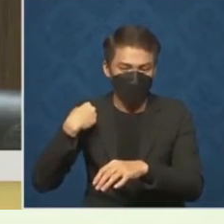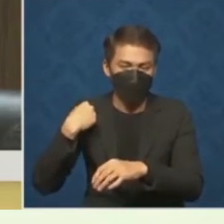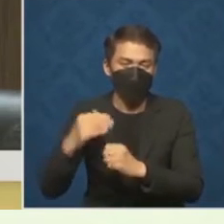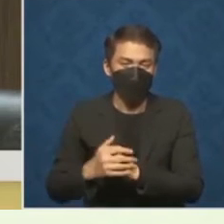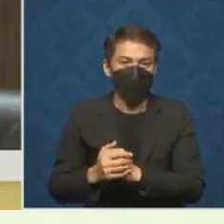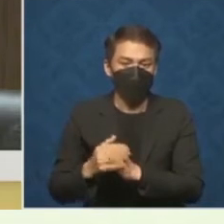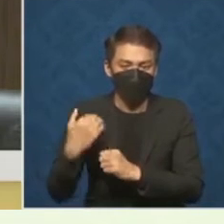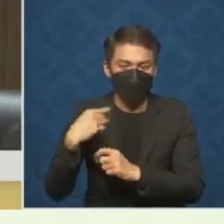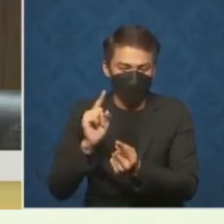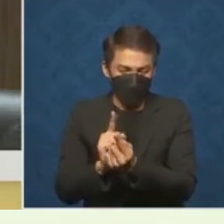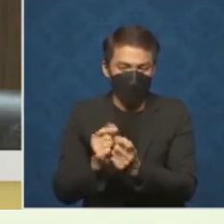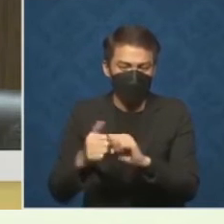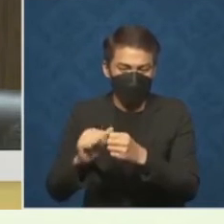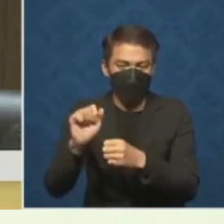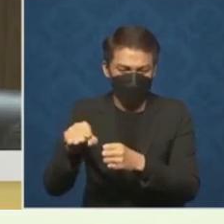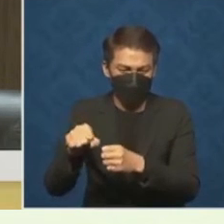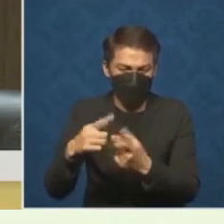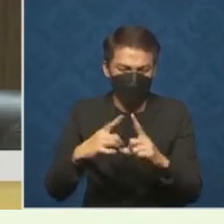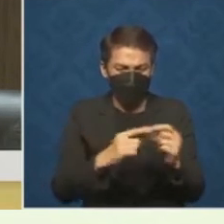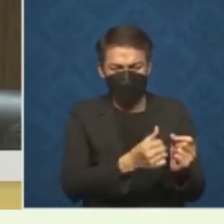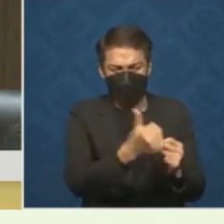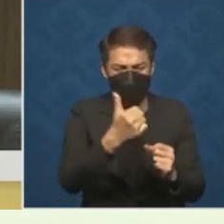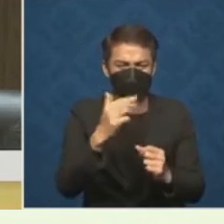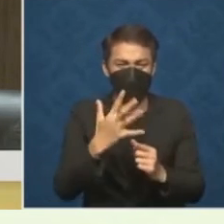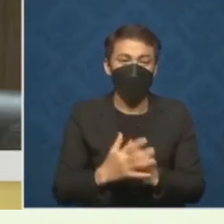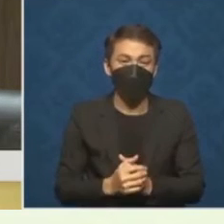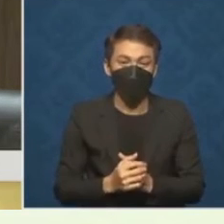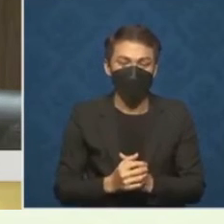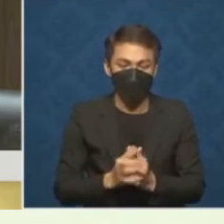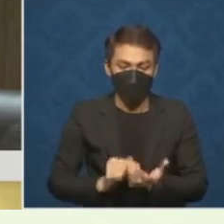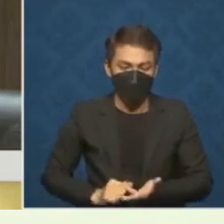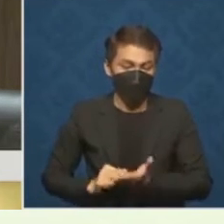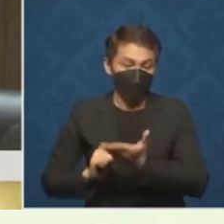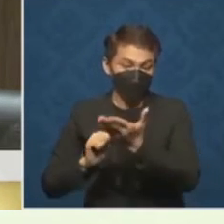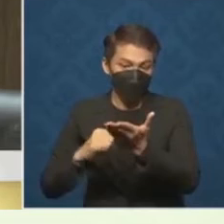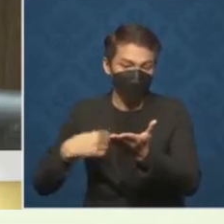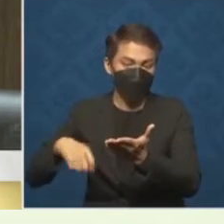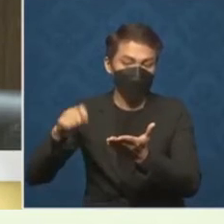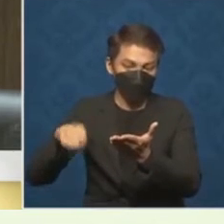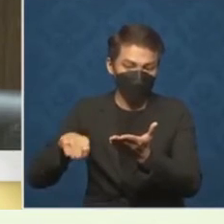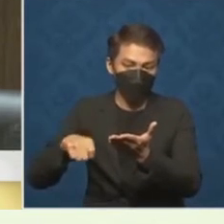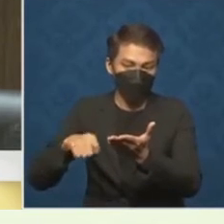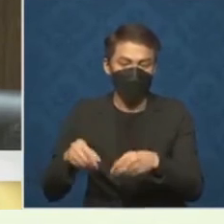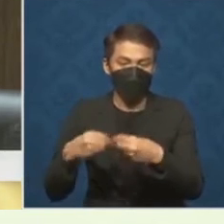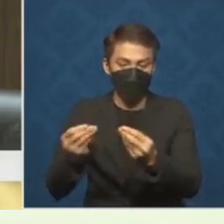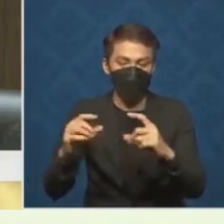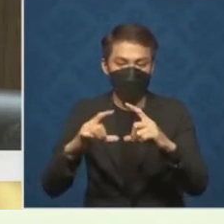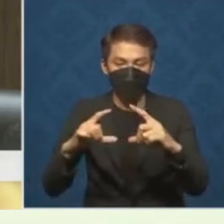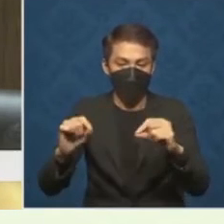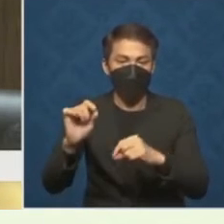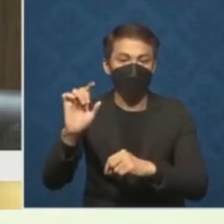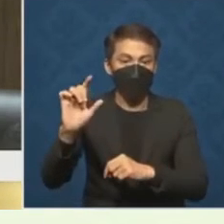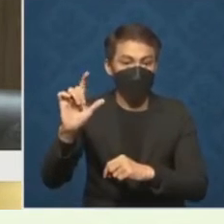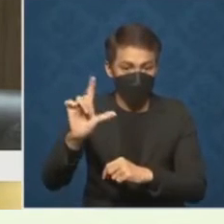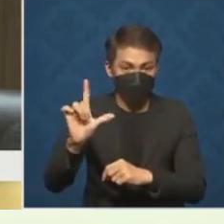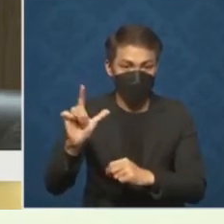เรื่องอื่นไม่มีเลยนะครับก็เสนอให้ศาลฎีกาให้ใบเหลืองนะครับนอกจากนั้นยกหมดนะครับ